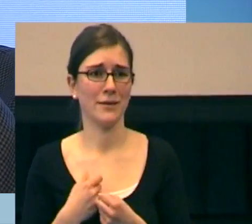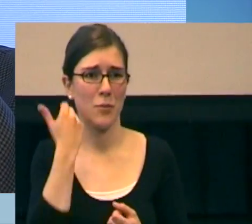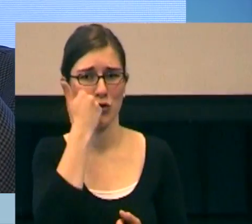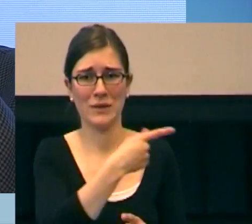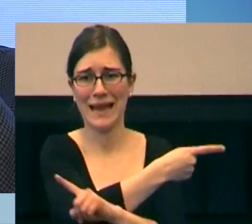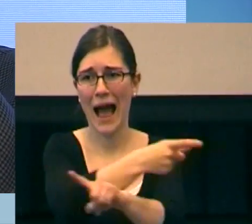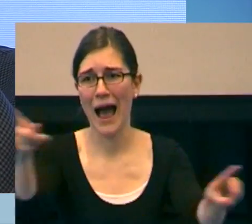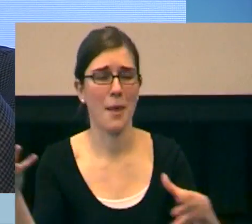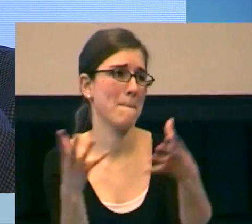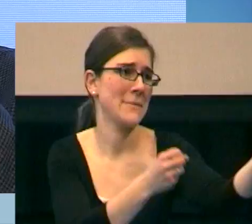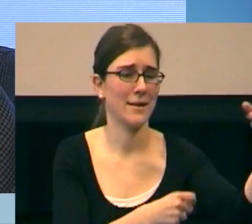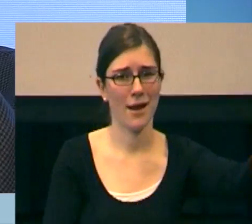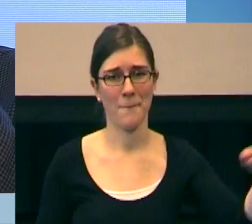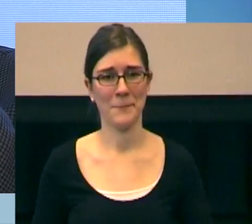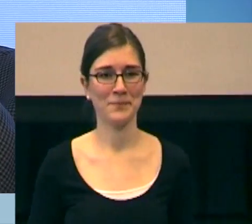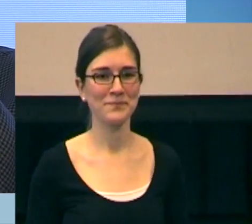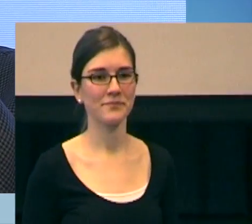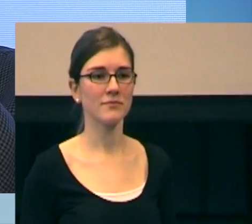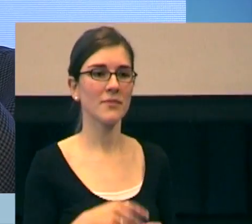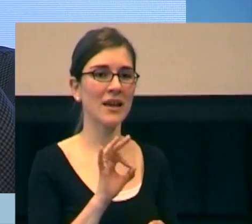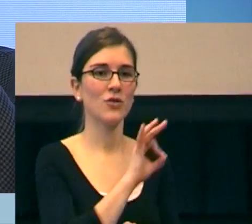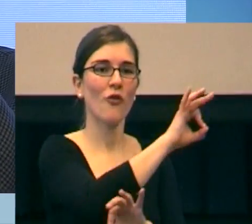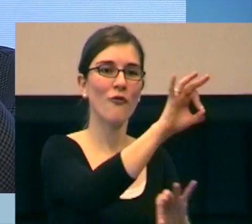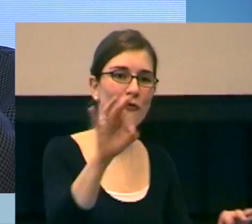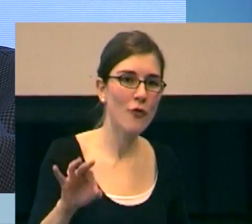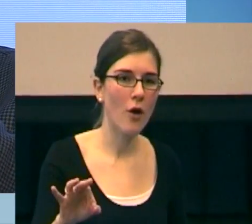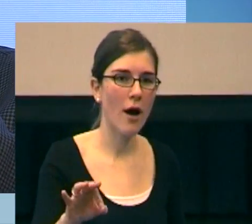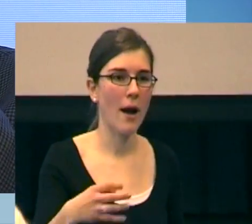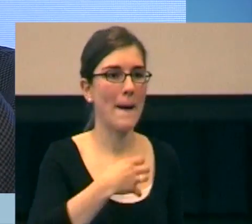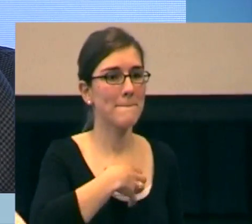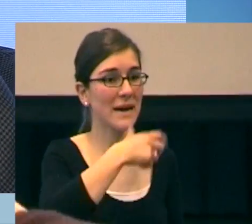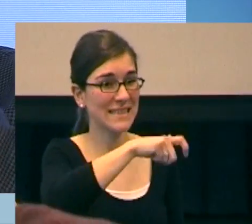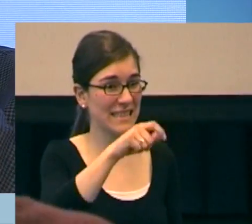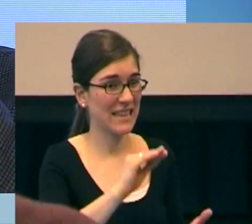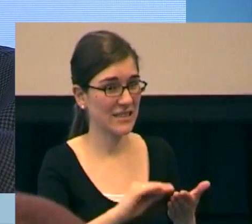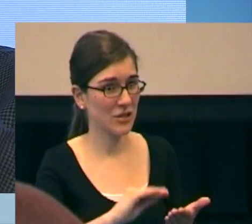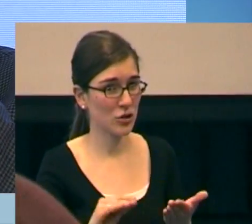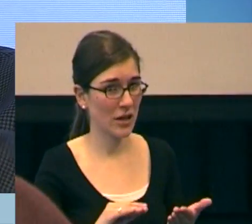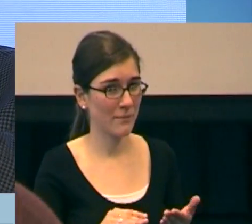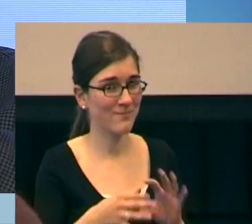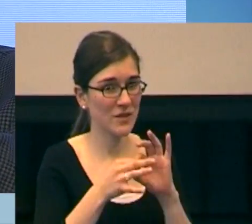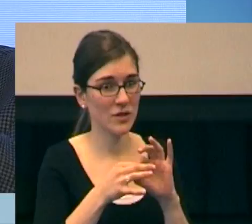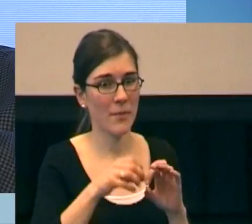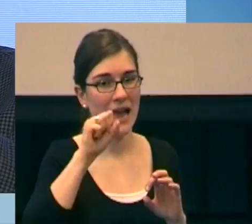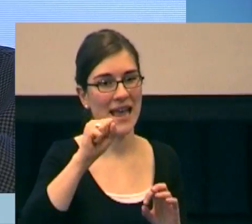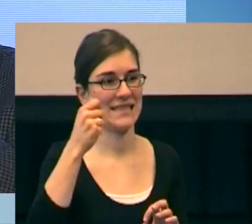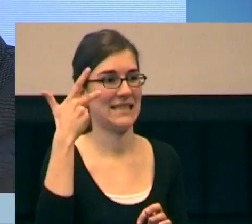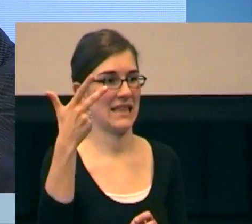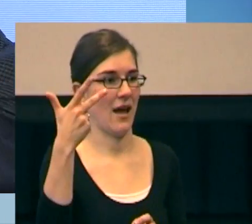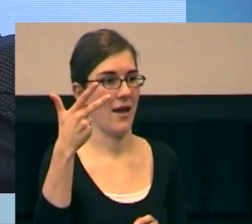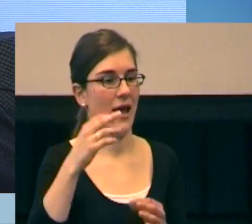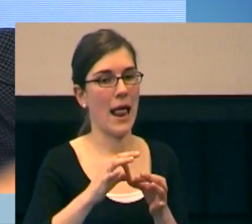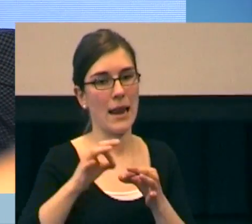Broschüren die sind für Patienten geschrieben es handelt sich dabei um die S3 Leitlinien die